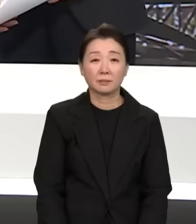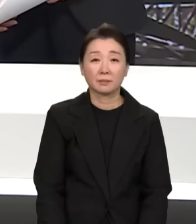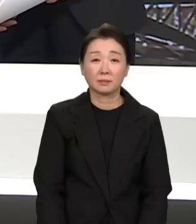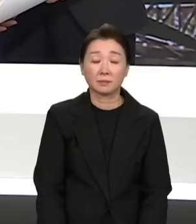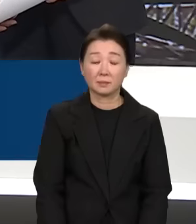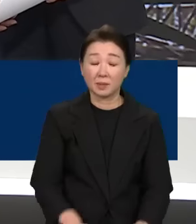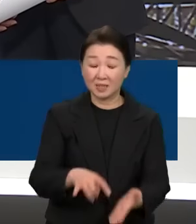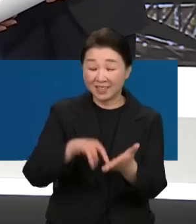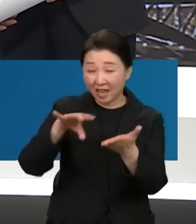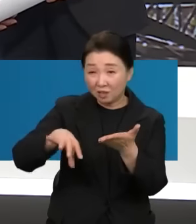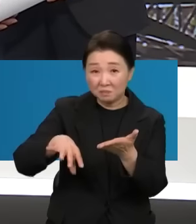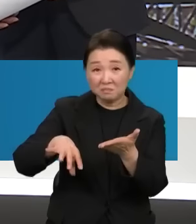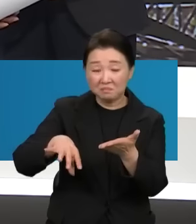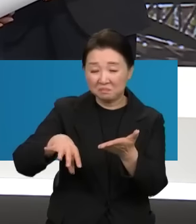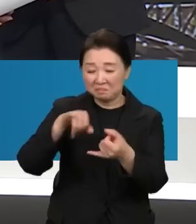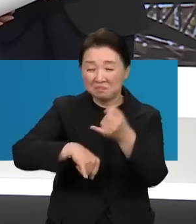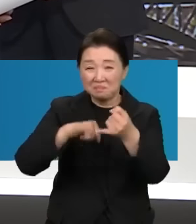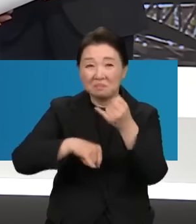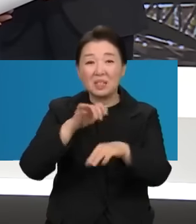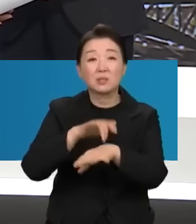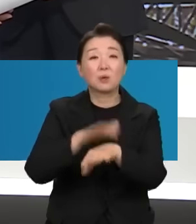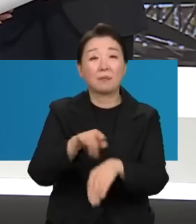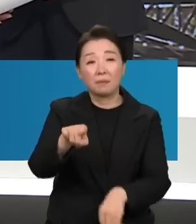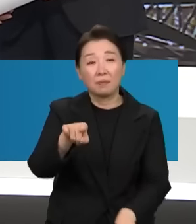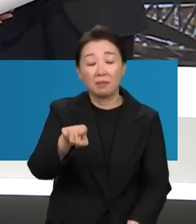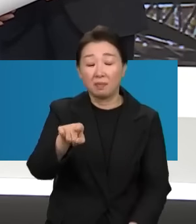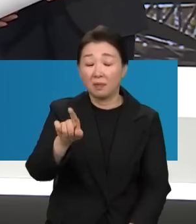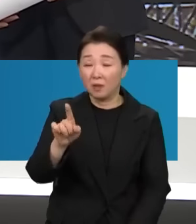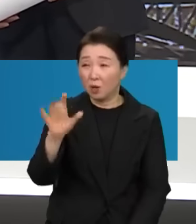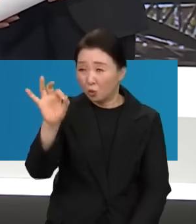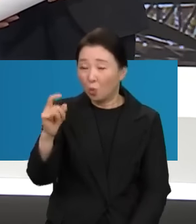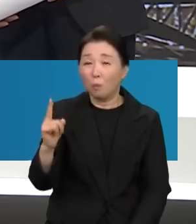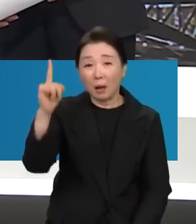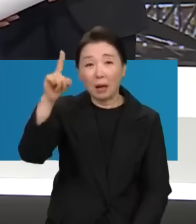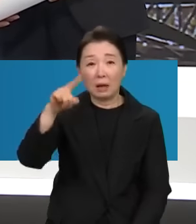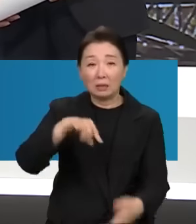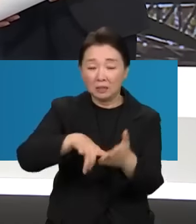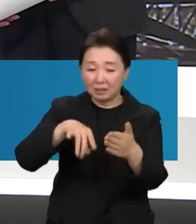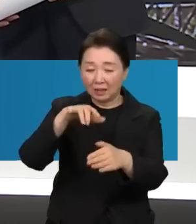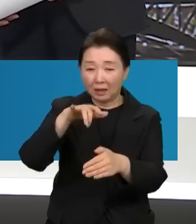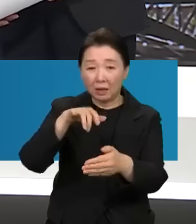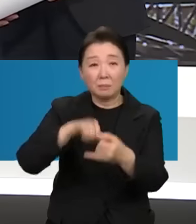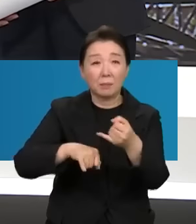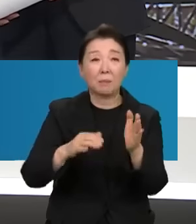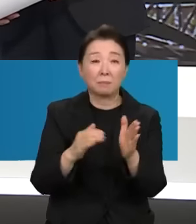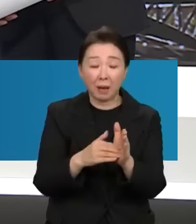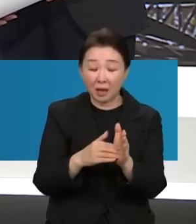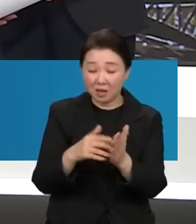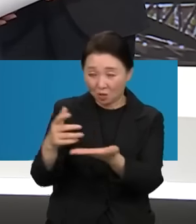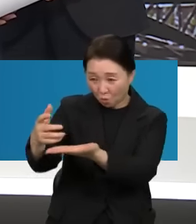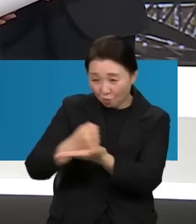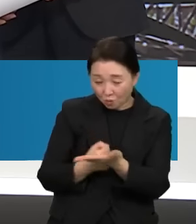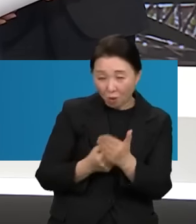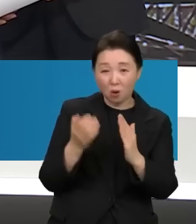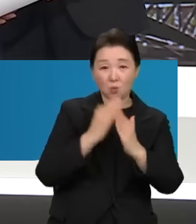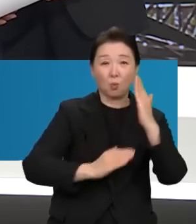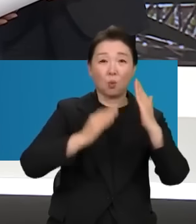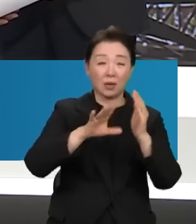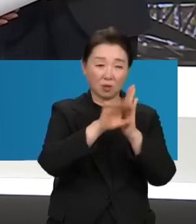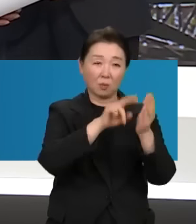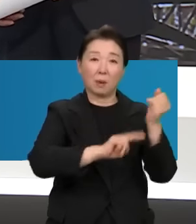상습적으로 세금을 내지 않은 고액 체납자들, 지자체들은 이들에게서 압류한 물건들을 공개 경매로 팔아서 밀린